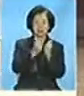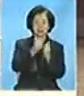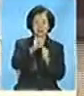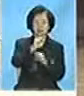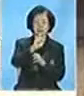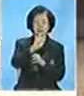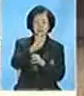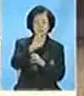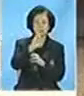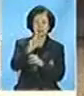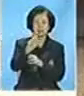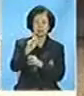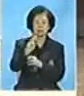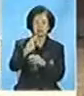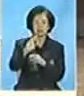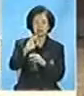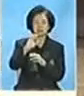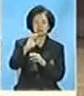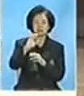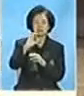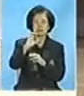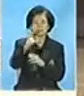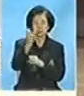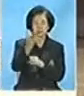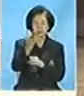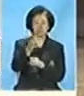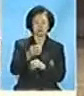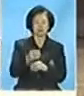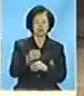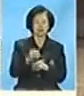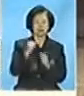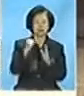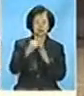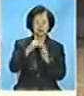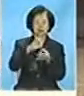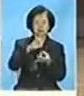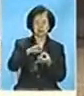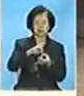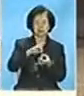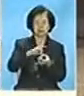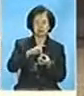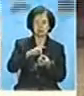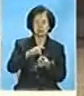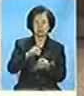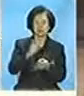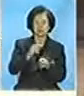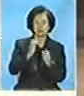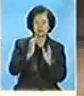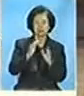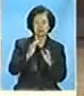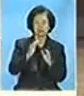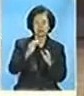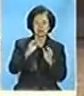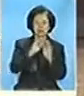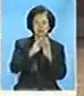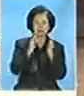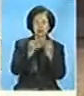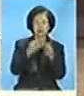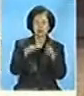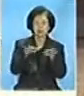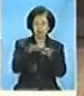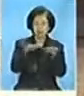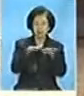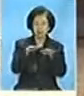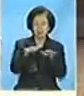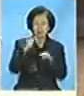ทัยในครอบครัวชนชั้นกลางคุณพ่อเป็นนักกฎหมายเ